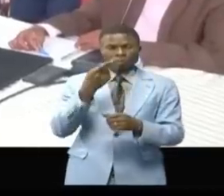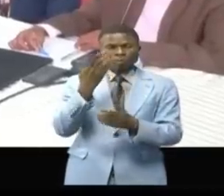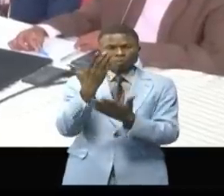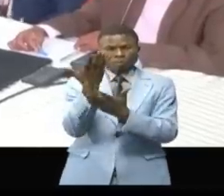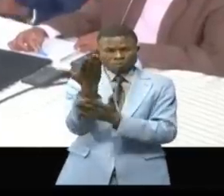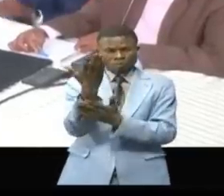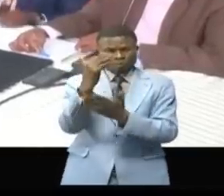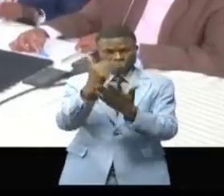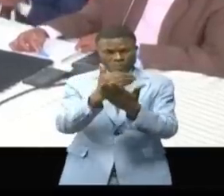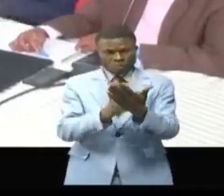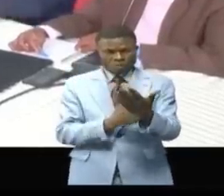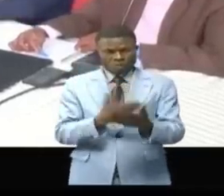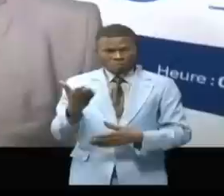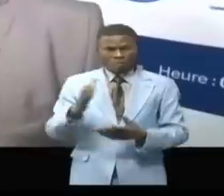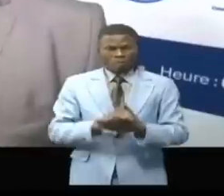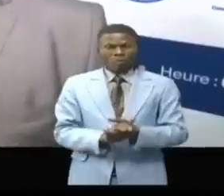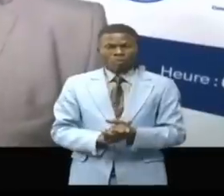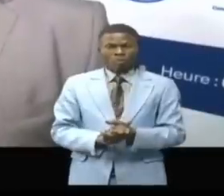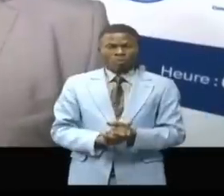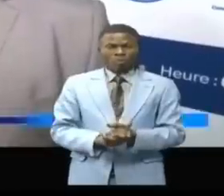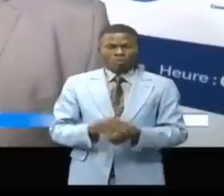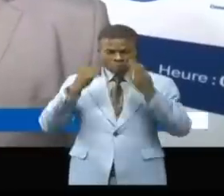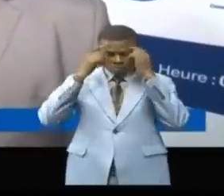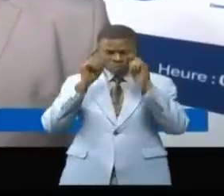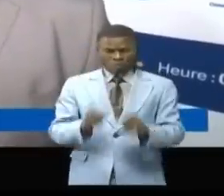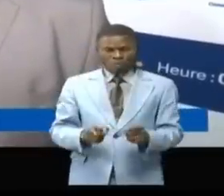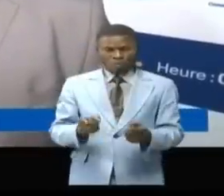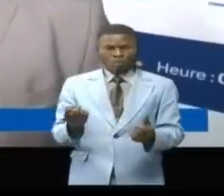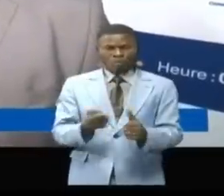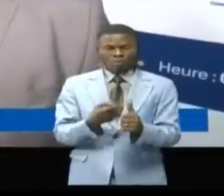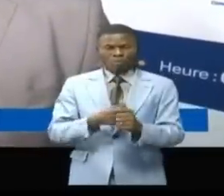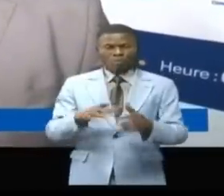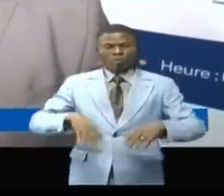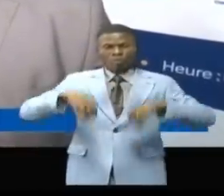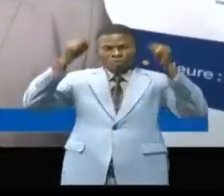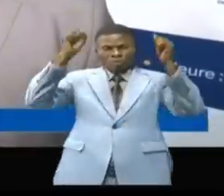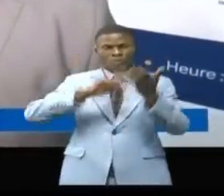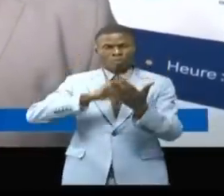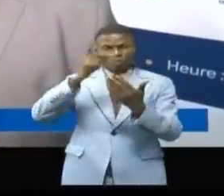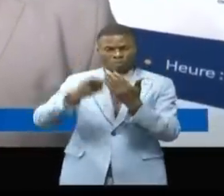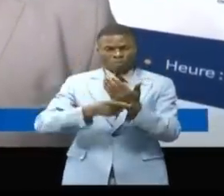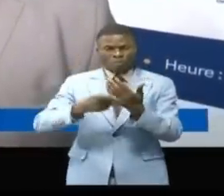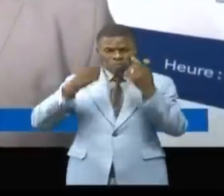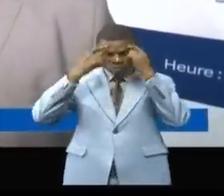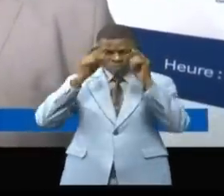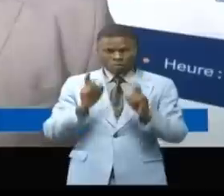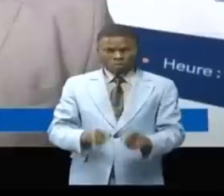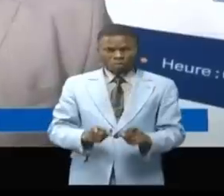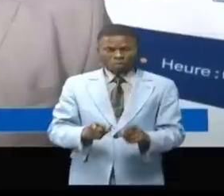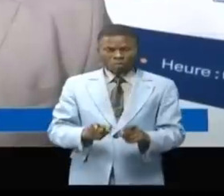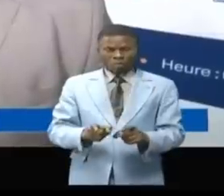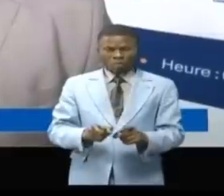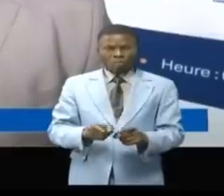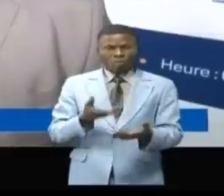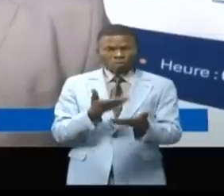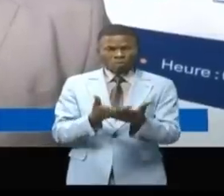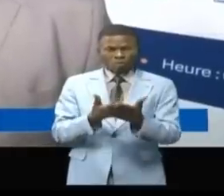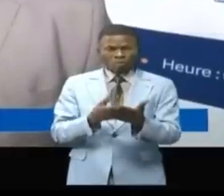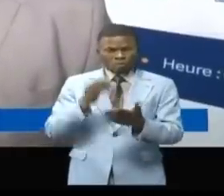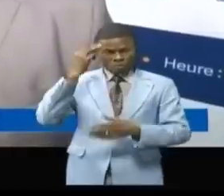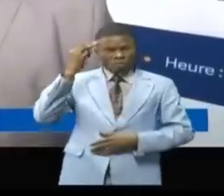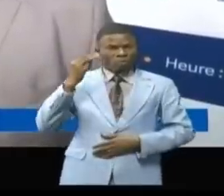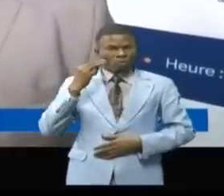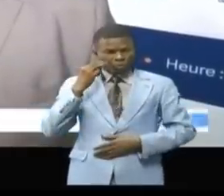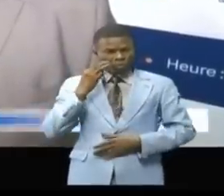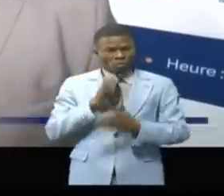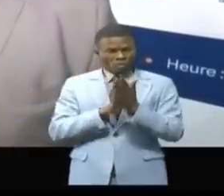recommandations. Les experts sont tombés d'accord pour adopter ce projet d'accord dont le ministre va